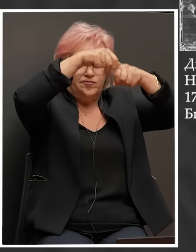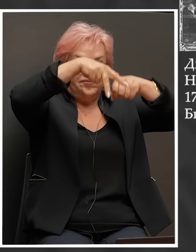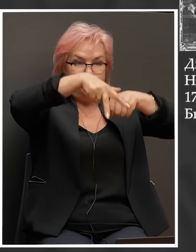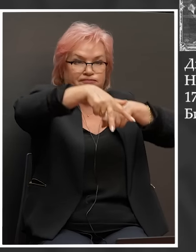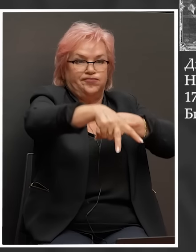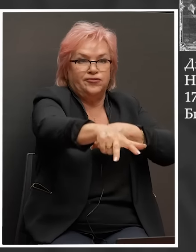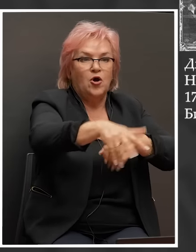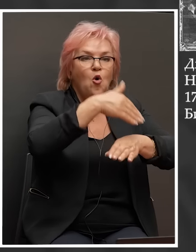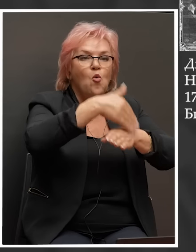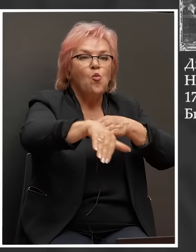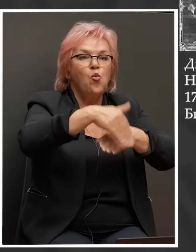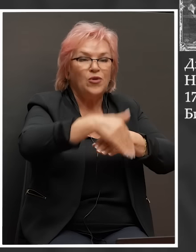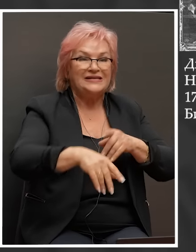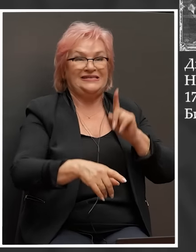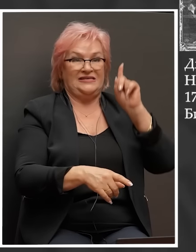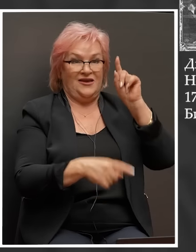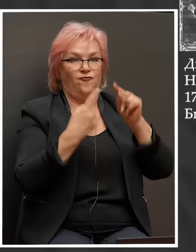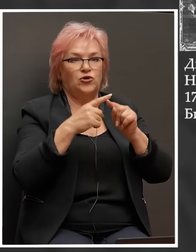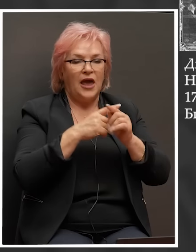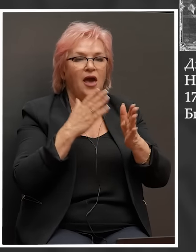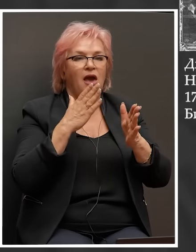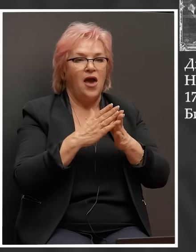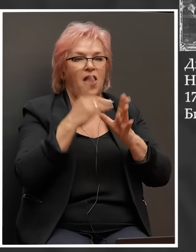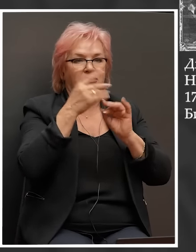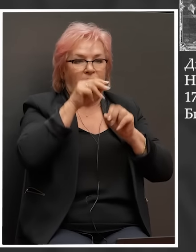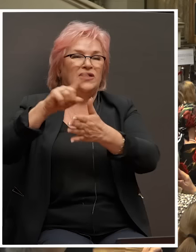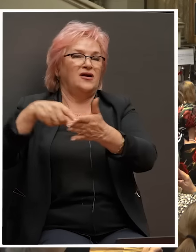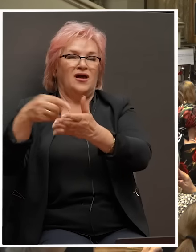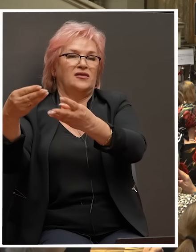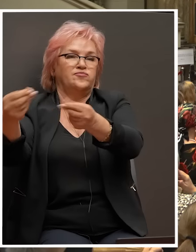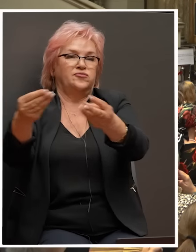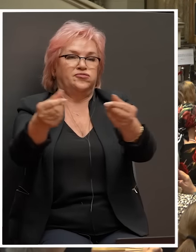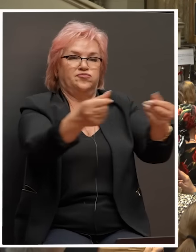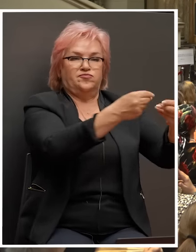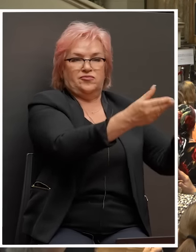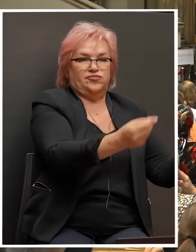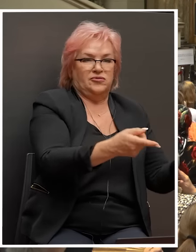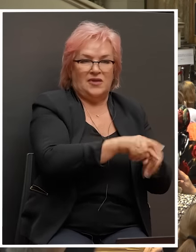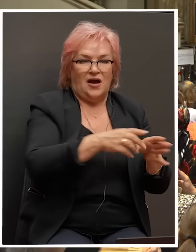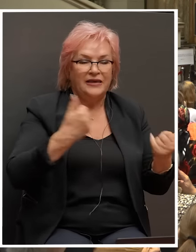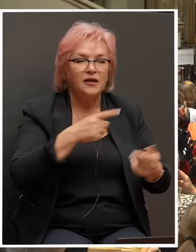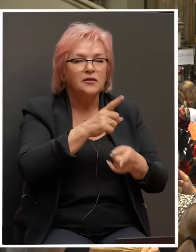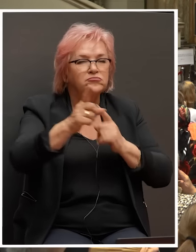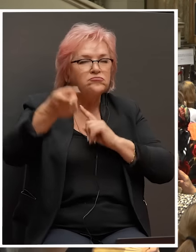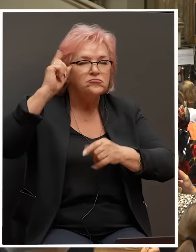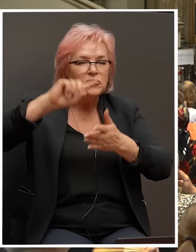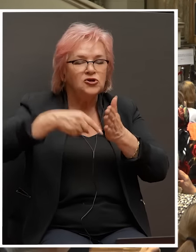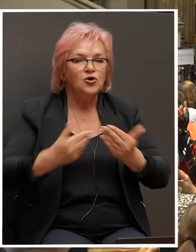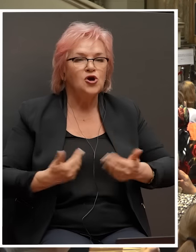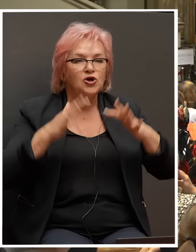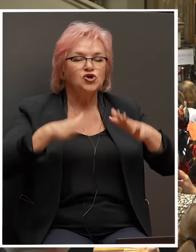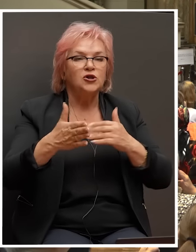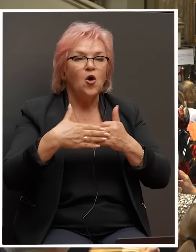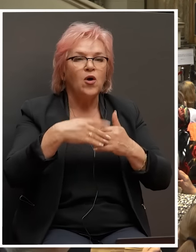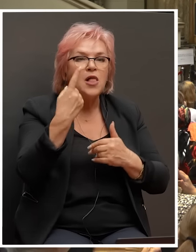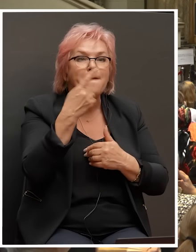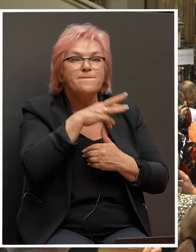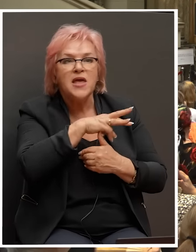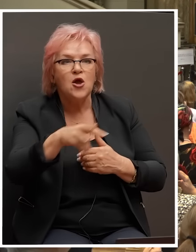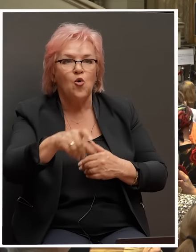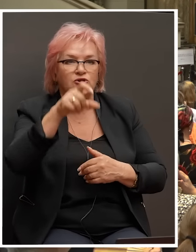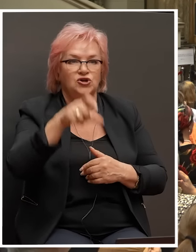улицы, которые, собственно говоря, и ведут в тот самый античный Рим. Представьте себе, что в античном городе жило около миллиона человек на